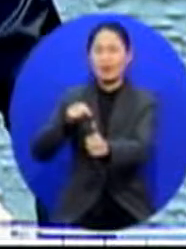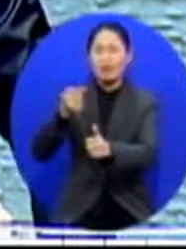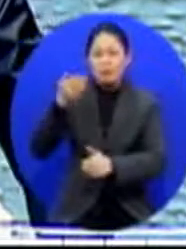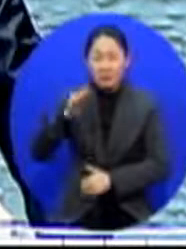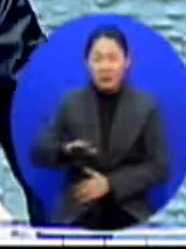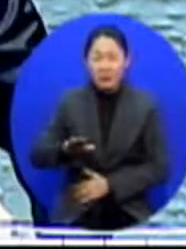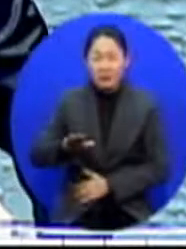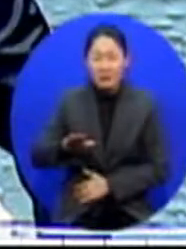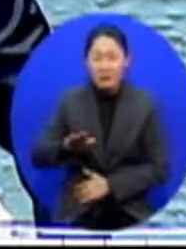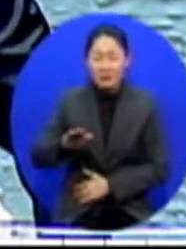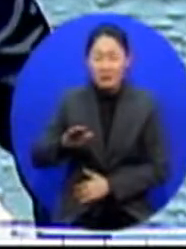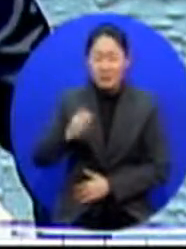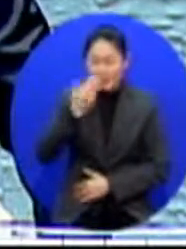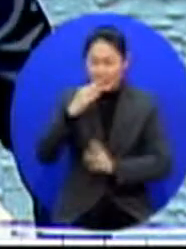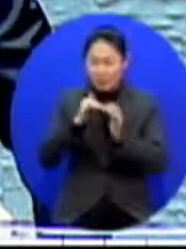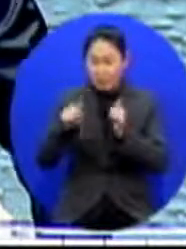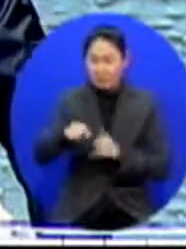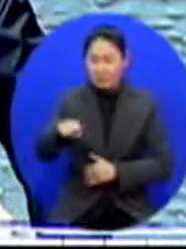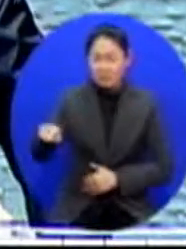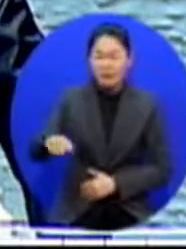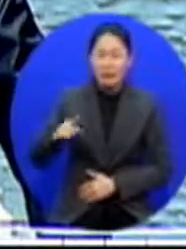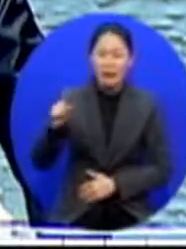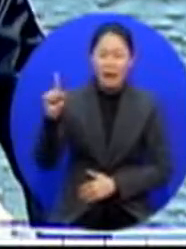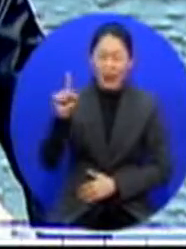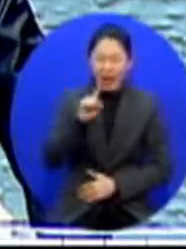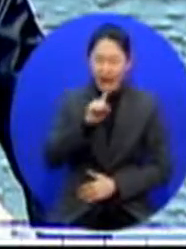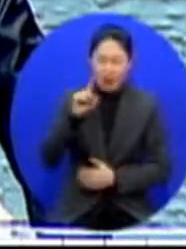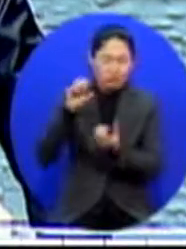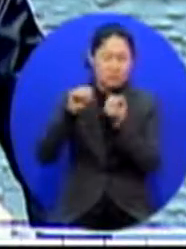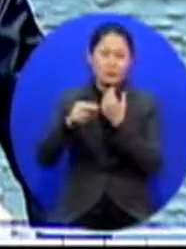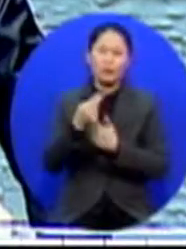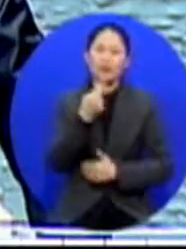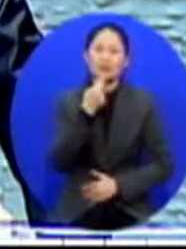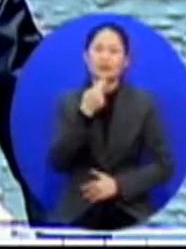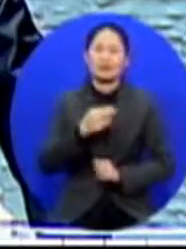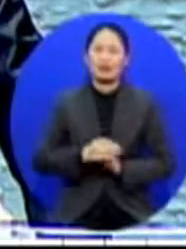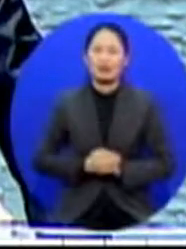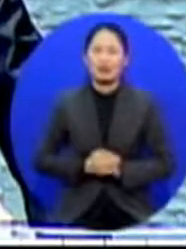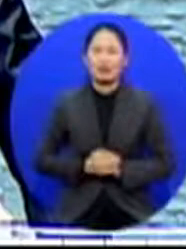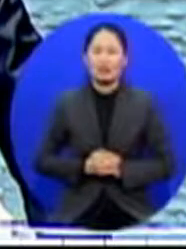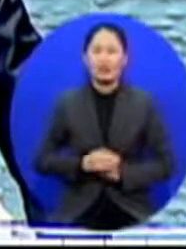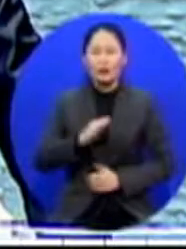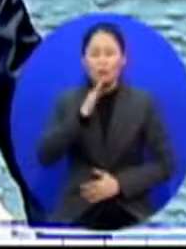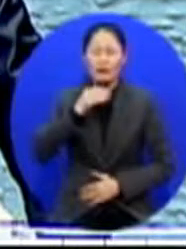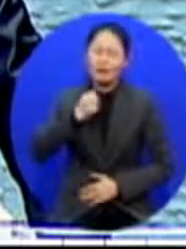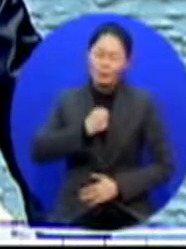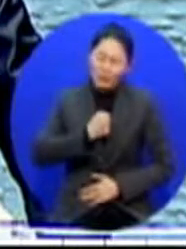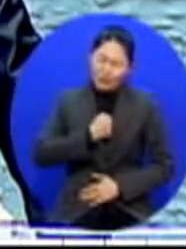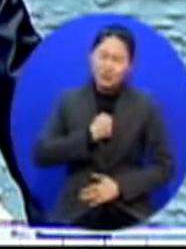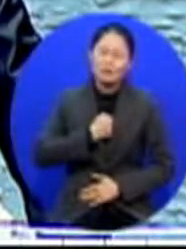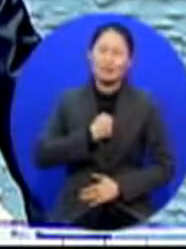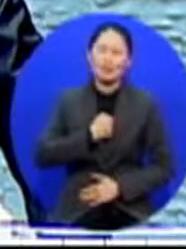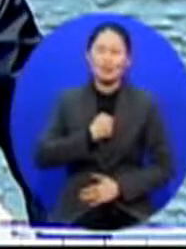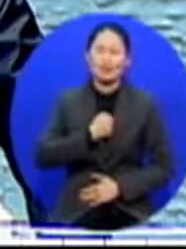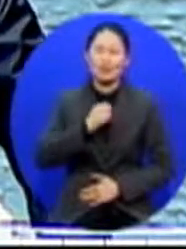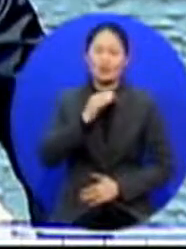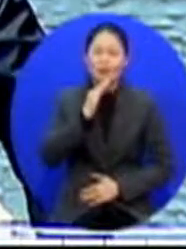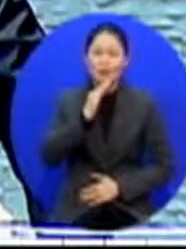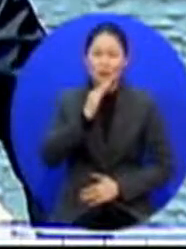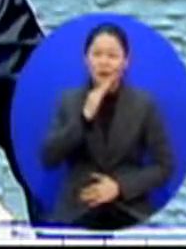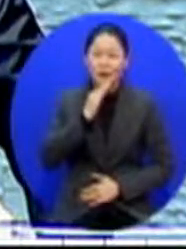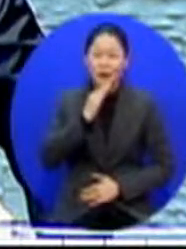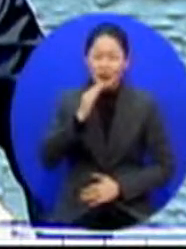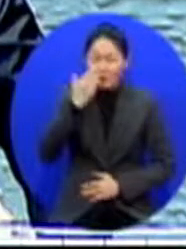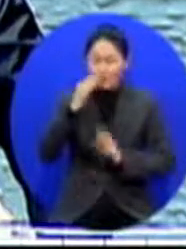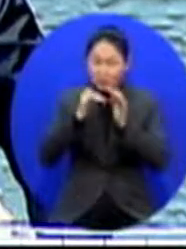근데 이스라엘 백성들이 아무 대답을 안 합니다 답답하죠 예 아마 이스라엘